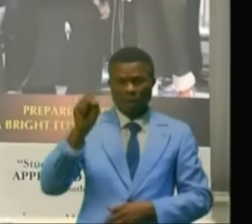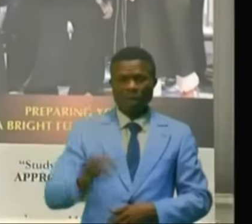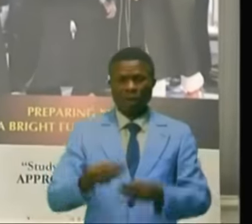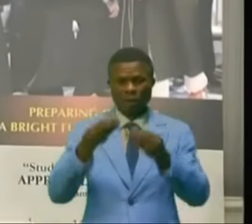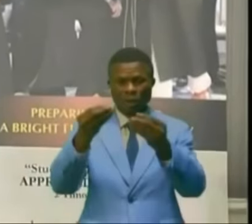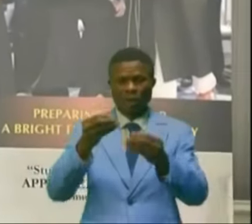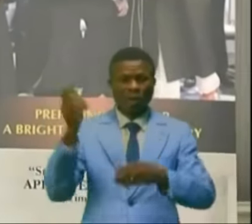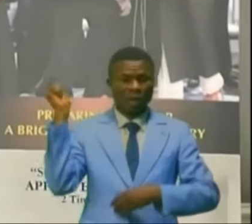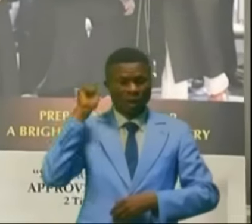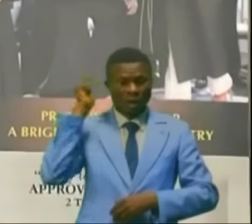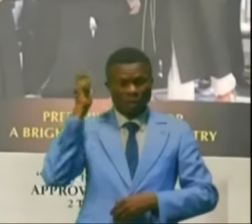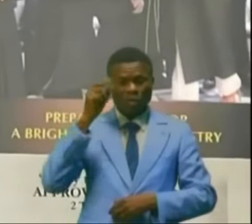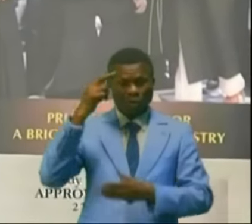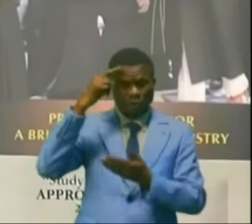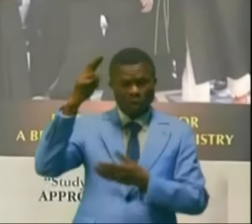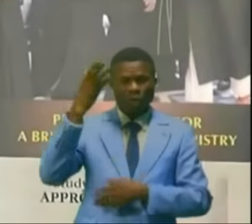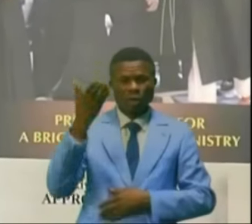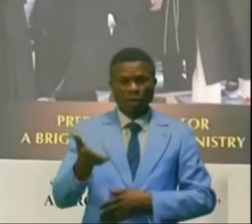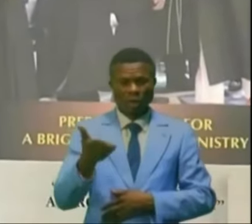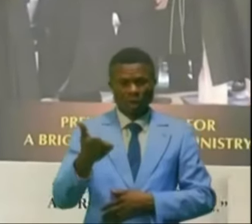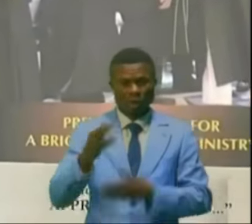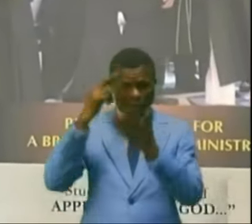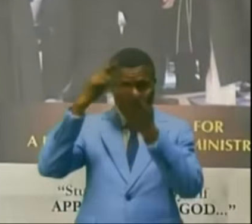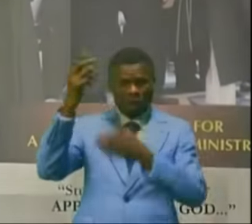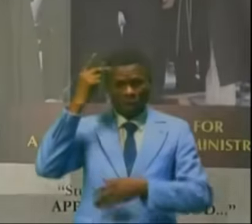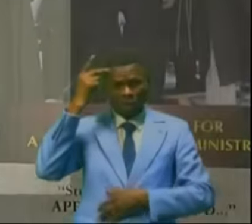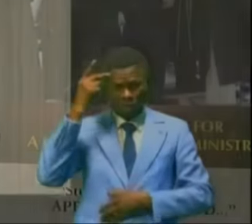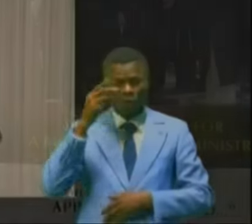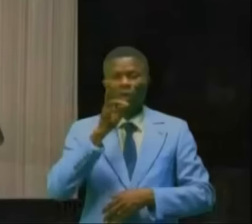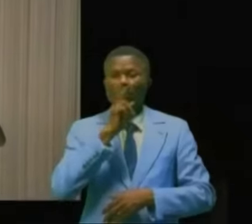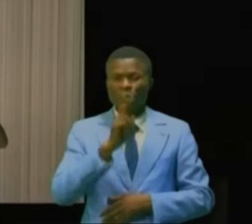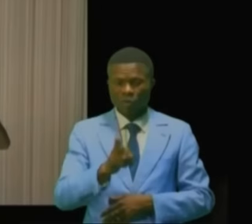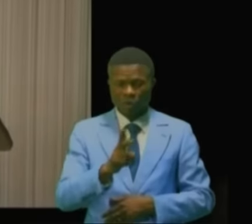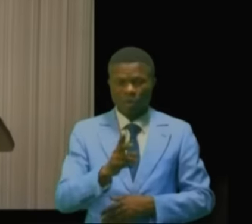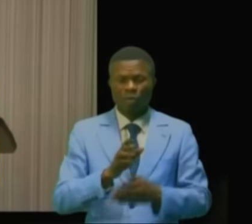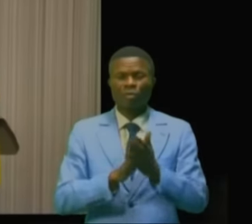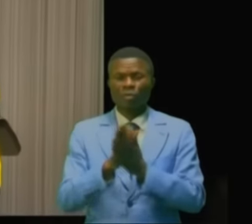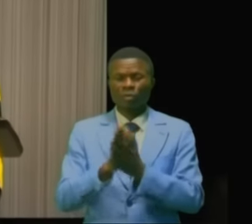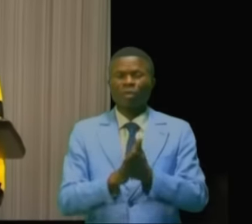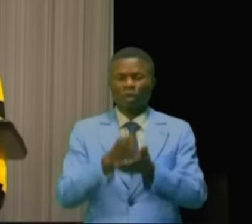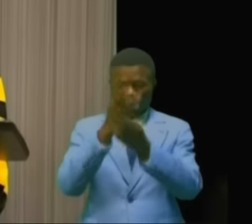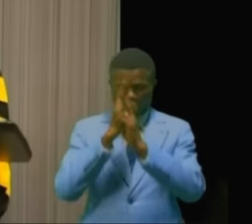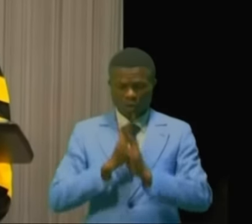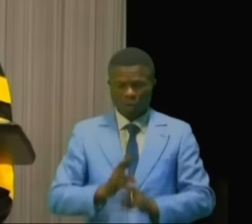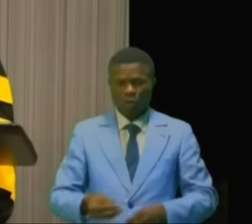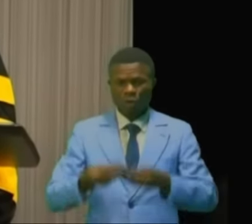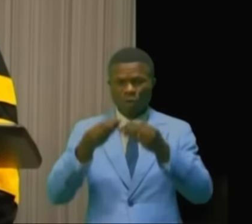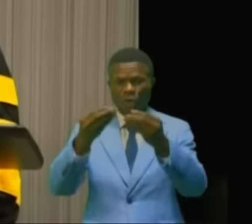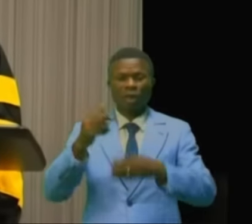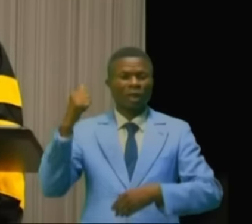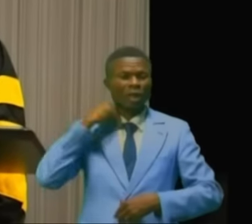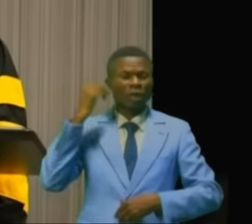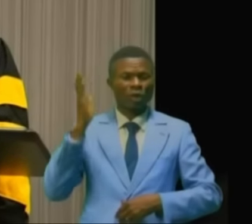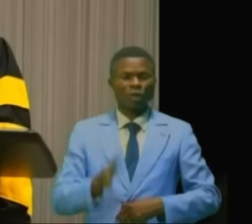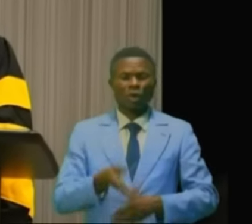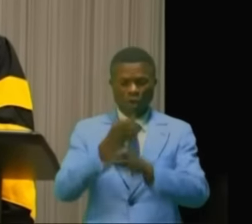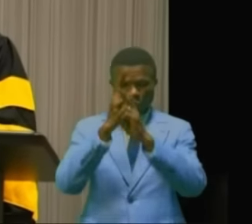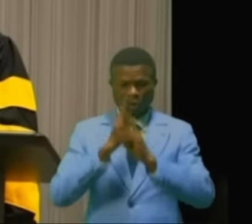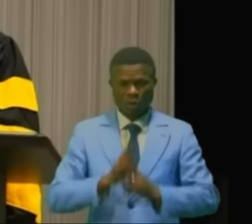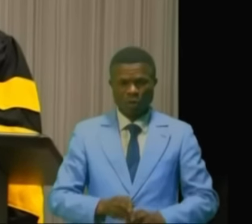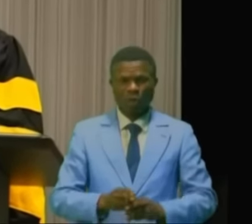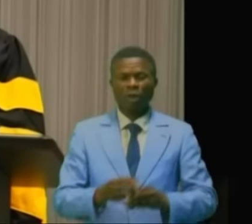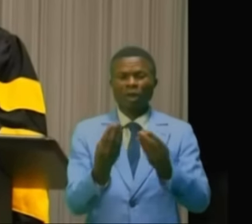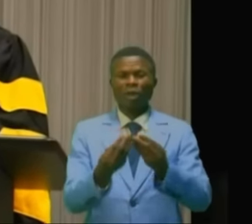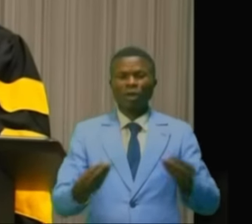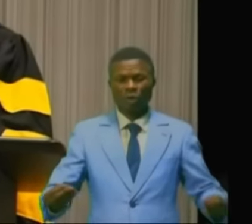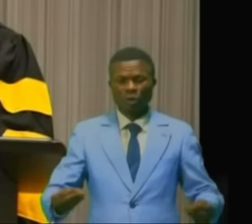cette professeure de la colline inspirée, l'Université de Kinshasa bien sûr, soit éligible à l'attribution du doctorat honorifique en